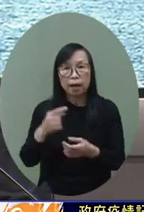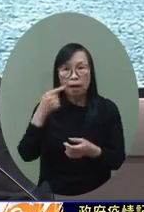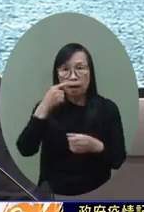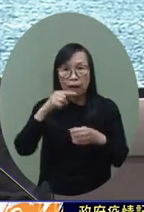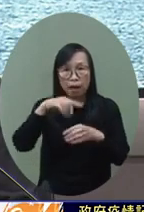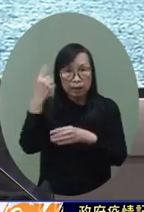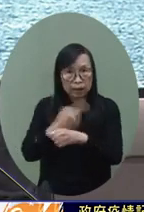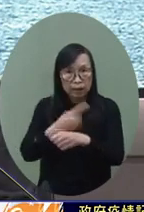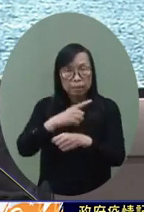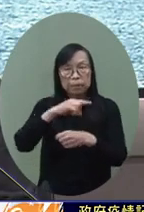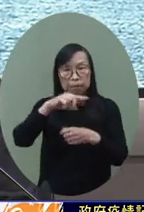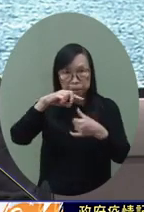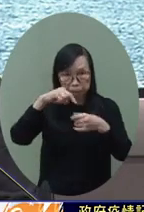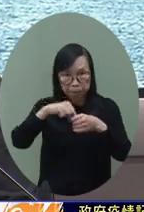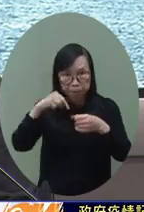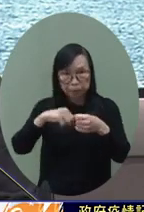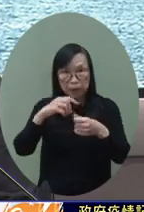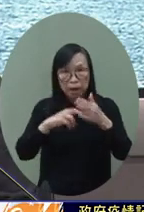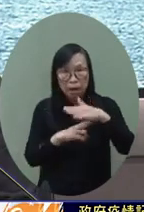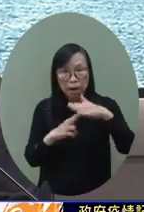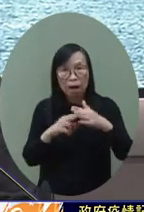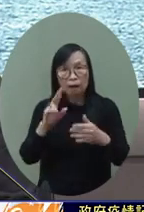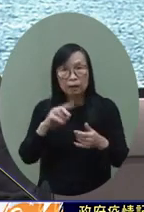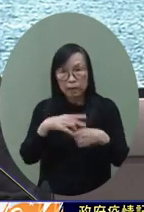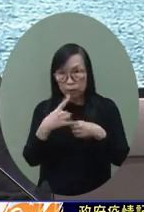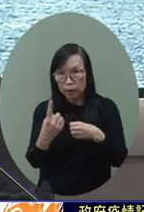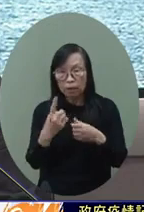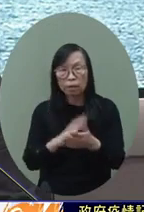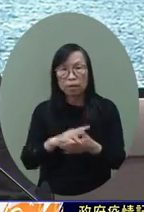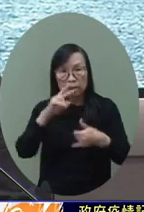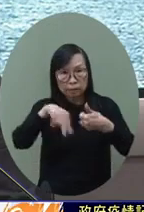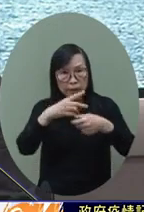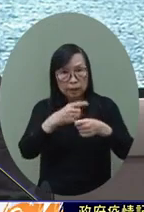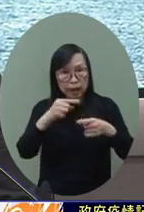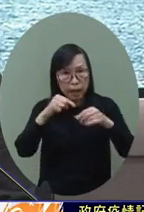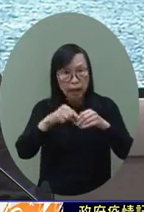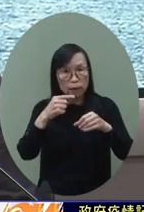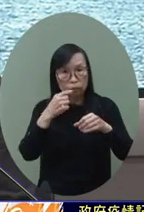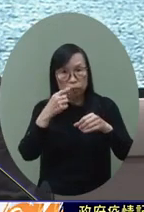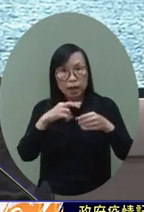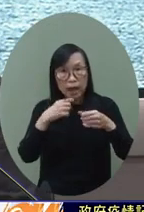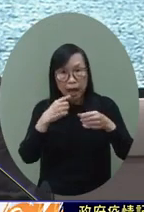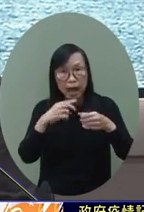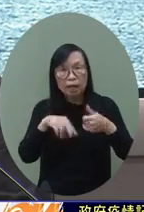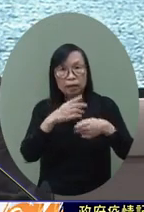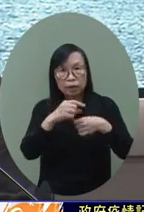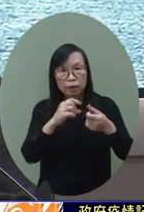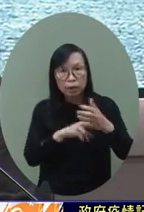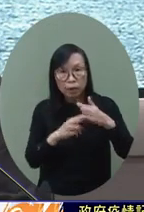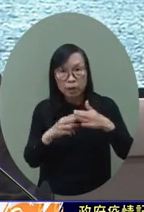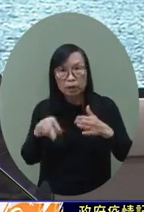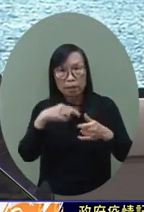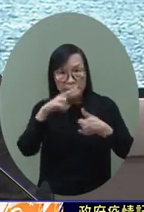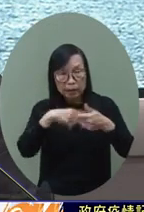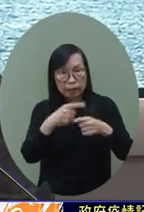站只係其中一個。政府會在檢視流動採樣站的使用情況和市民對於檢